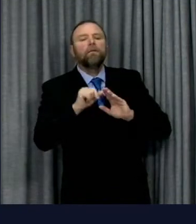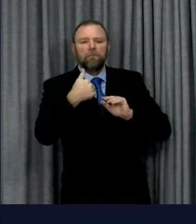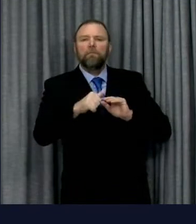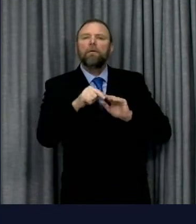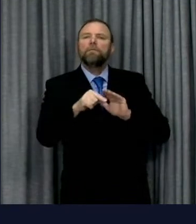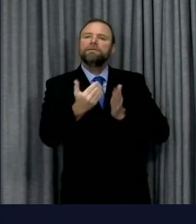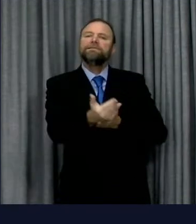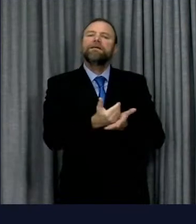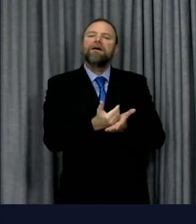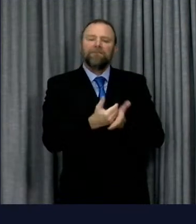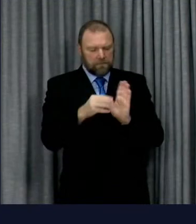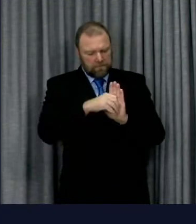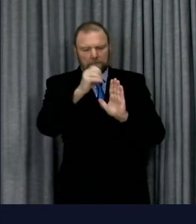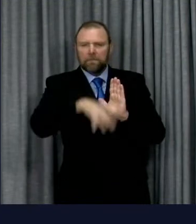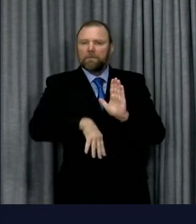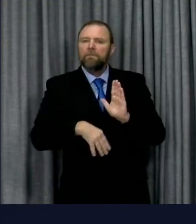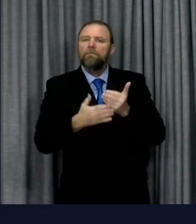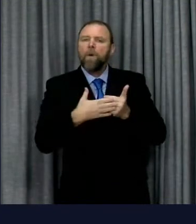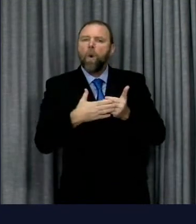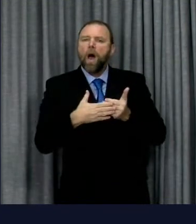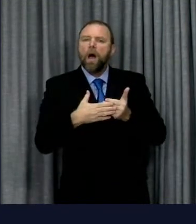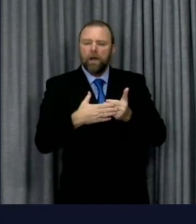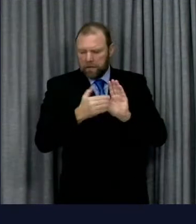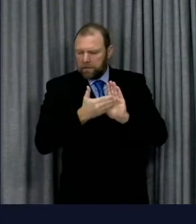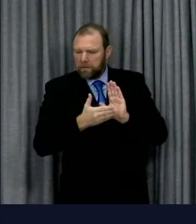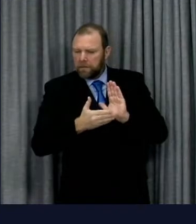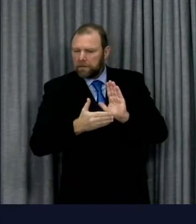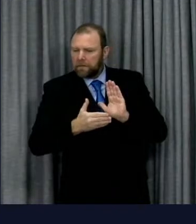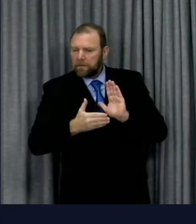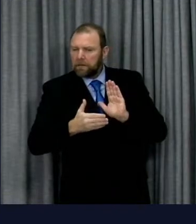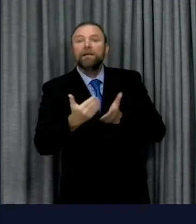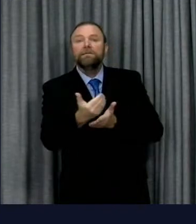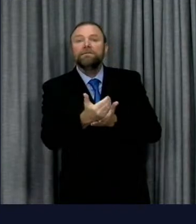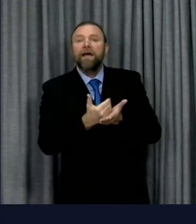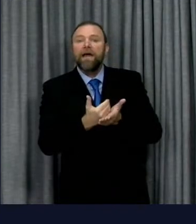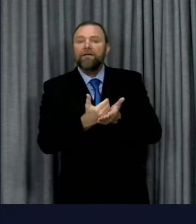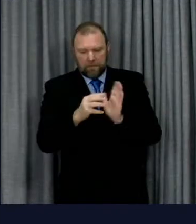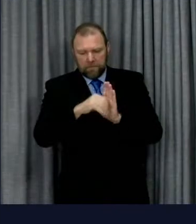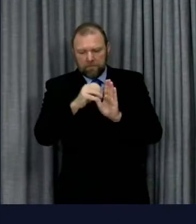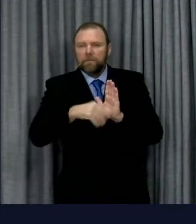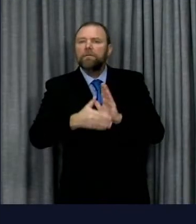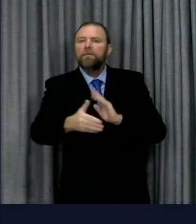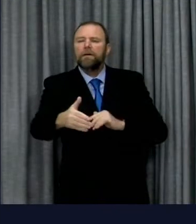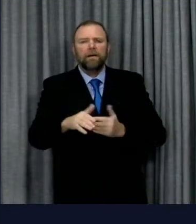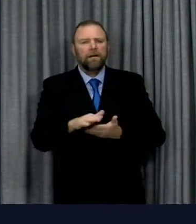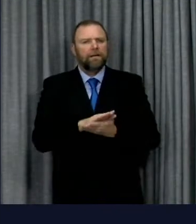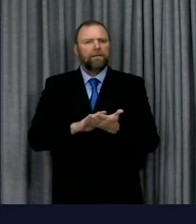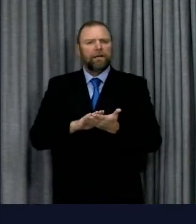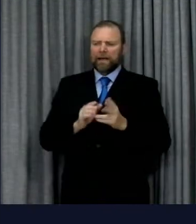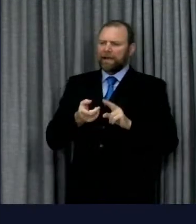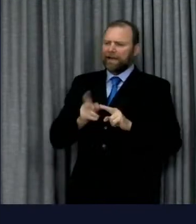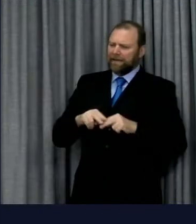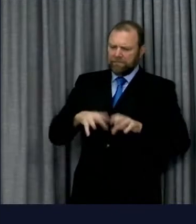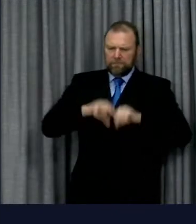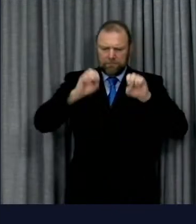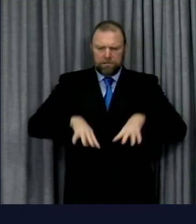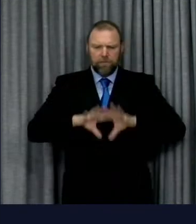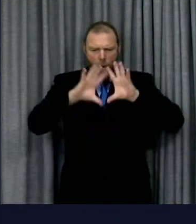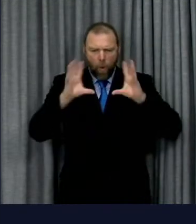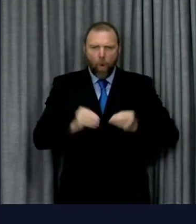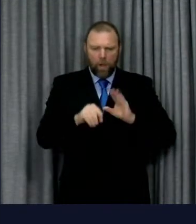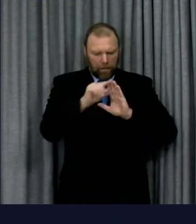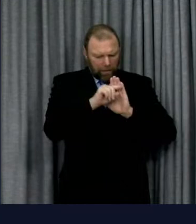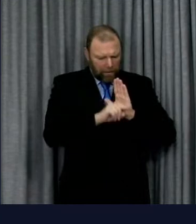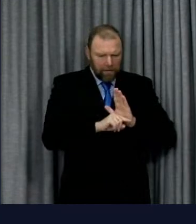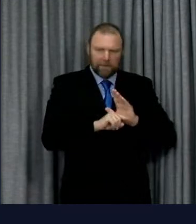pethau tu fewn. Dyna pam ni'n symud heddi I codi cyfyngiadau am pethau tu fas.